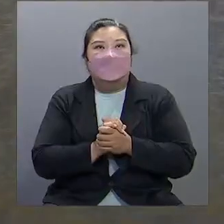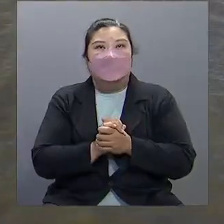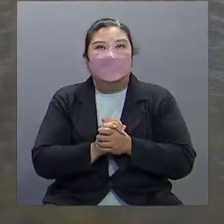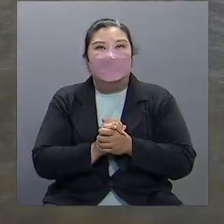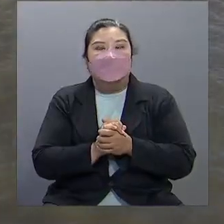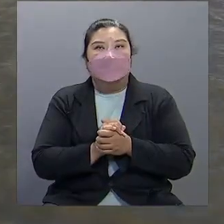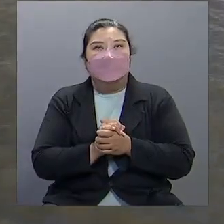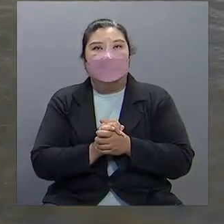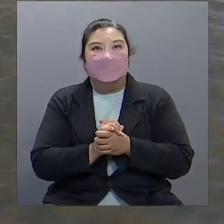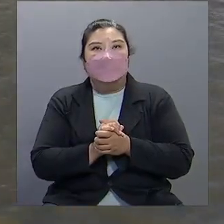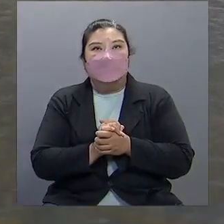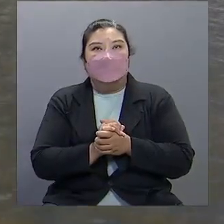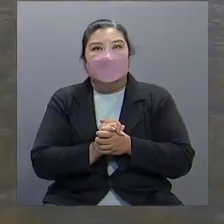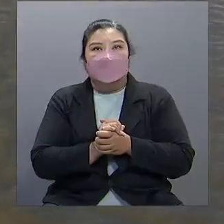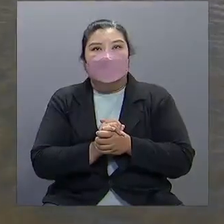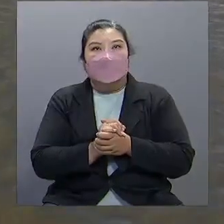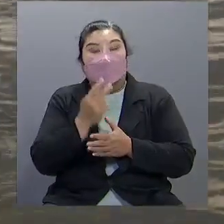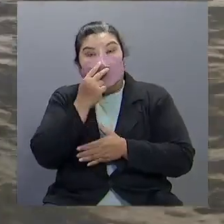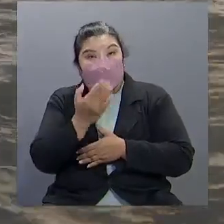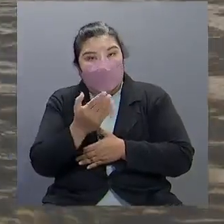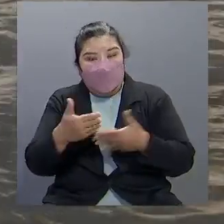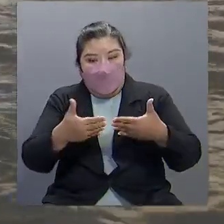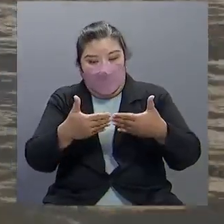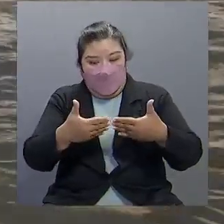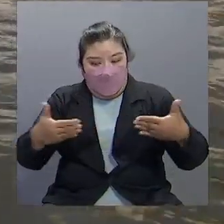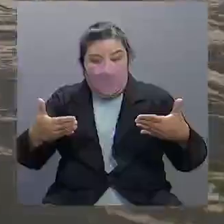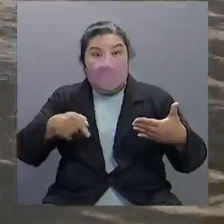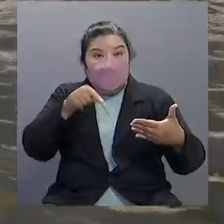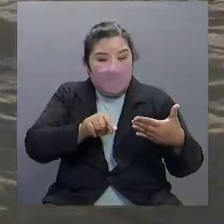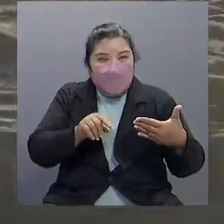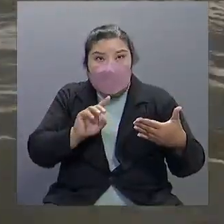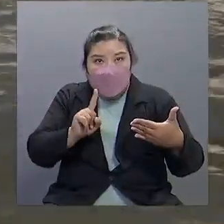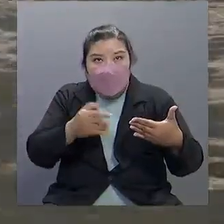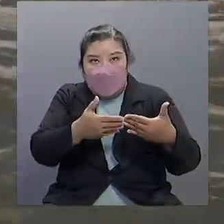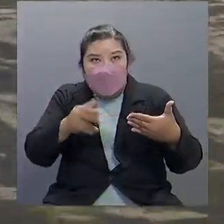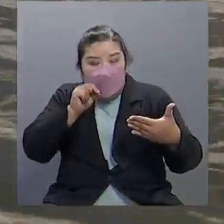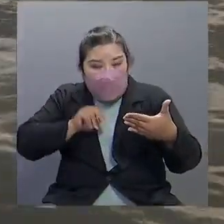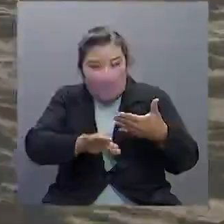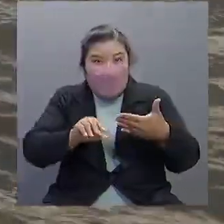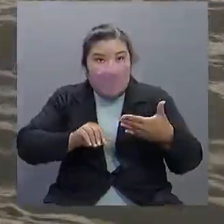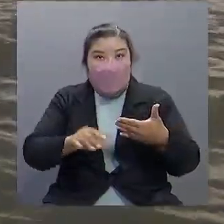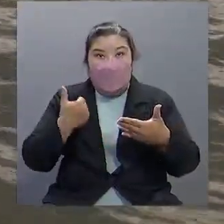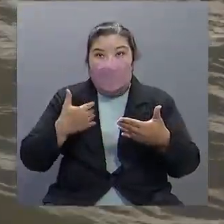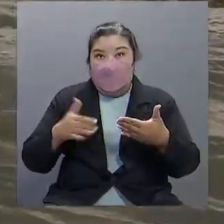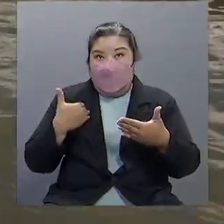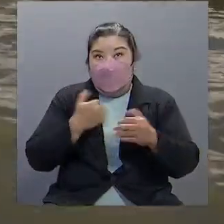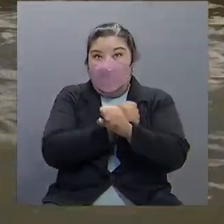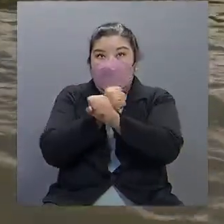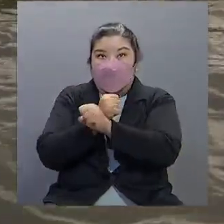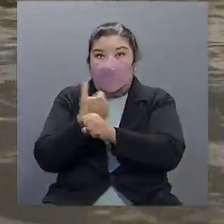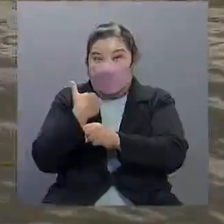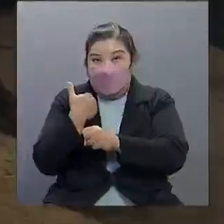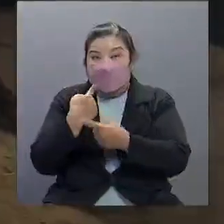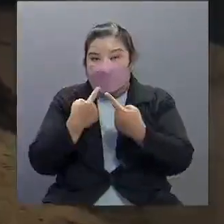มาดูภาพรวมการอุดแนวฟันหลอตามแนวแม่น้ำเจ้าพระยาในกรุงเทพมหานครนะคะตอนนี้มีเขื่อนกั้นน้ำอยู่แล้วเนี่ยค่ะระยะทาง